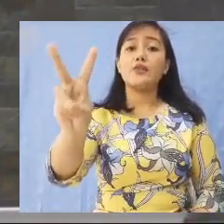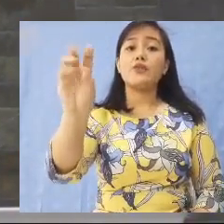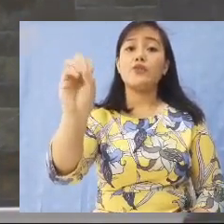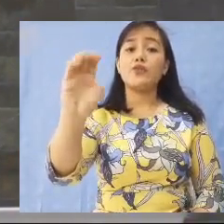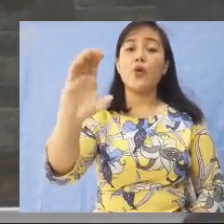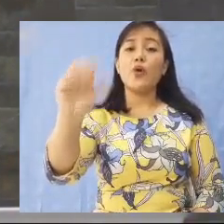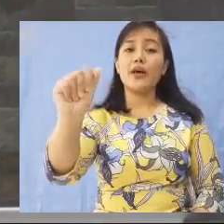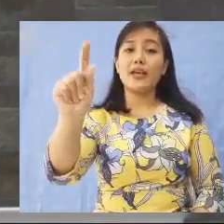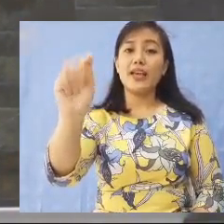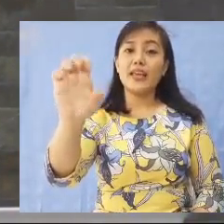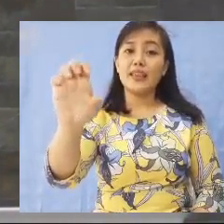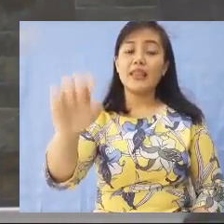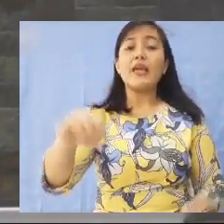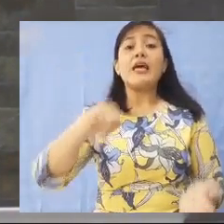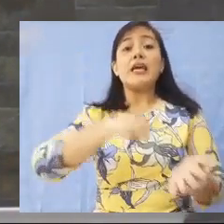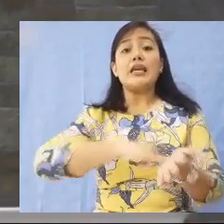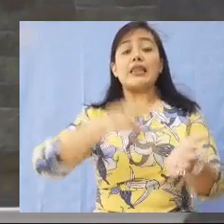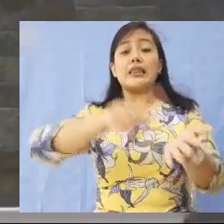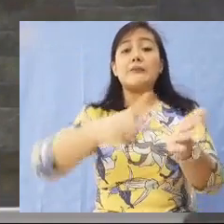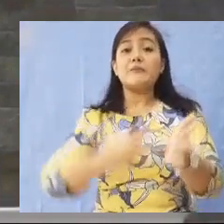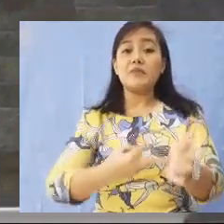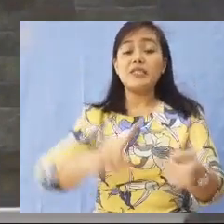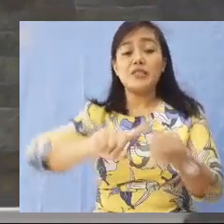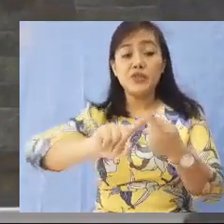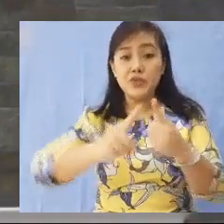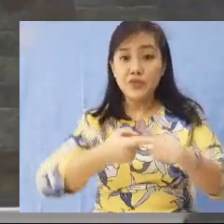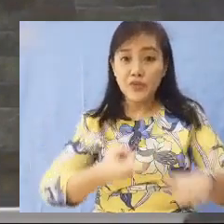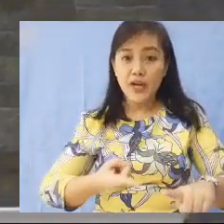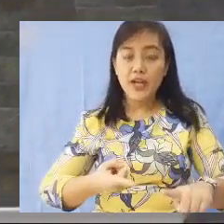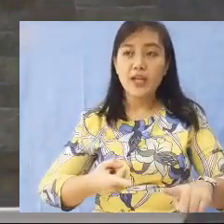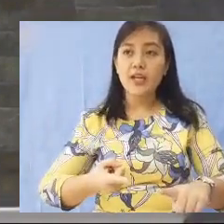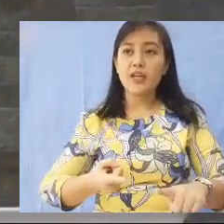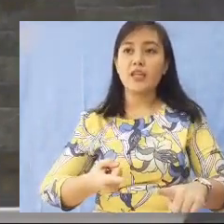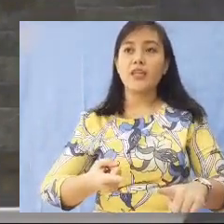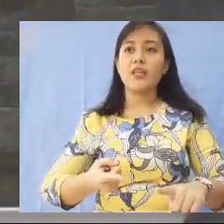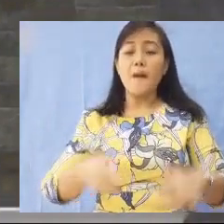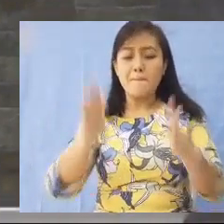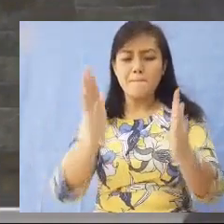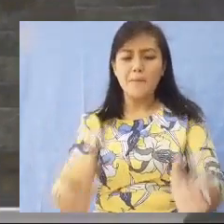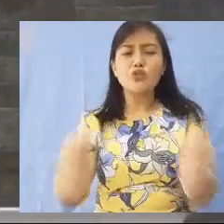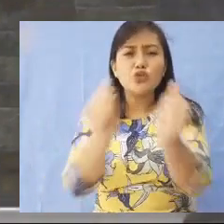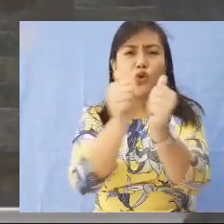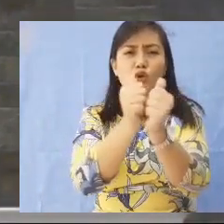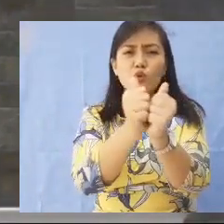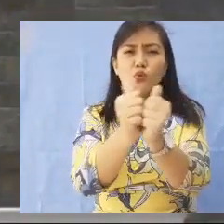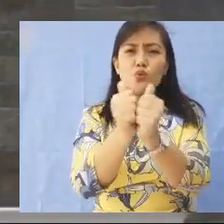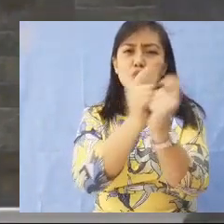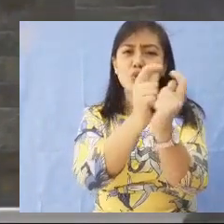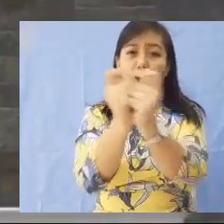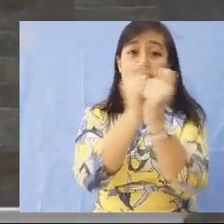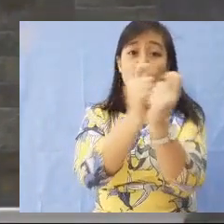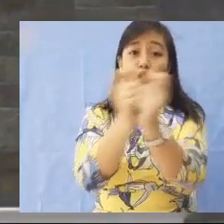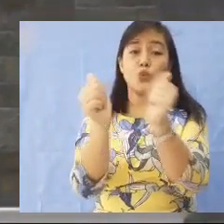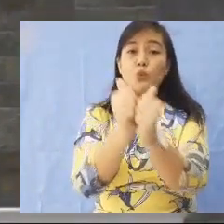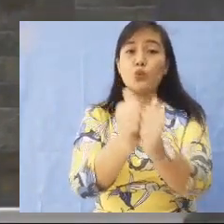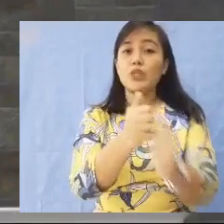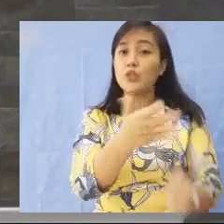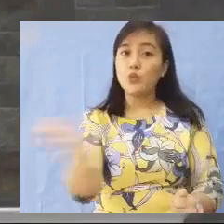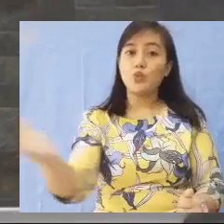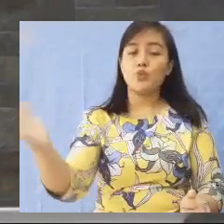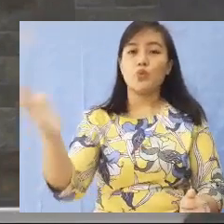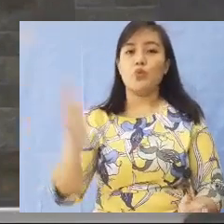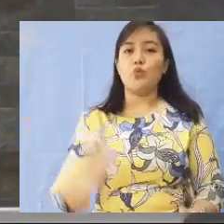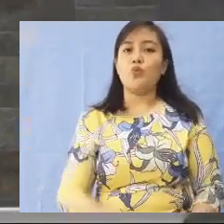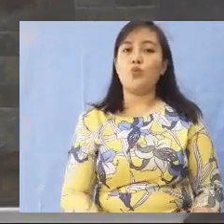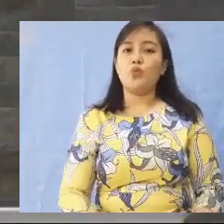companion. It means a person alongside with you, kasama mo, na sa tuwing